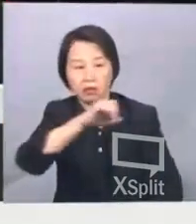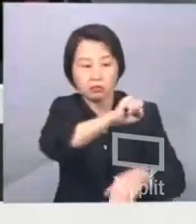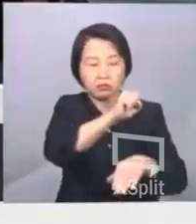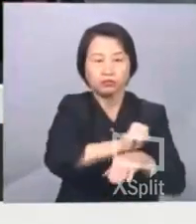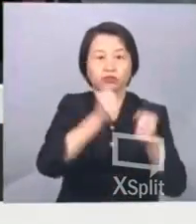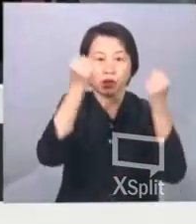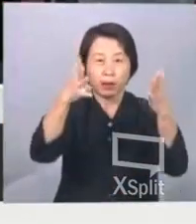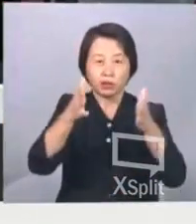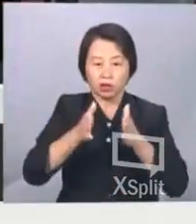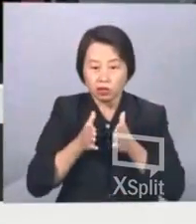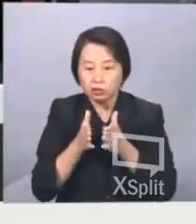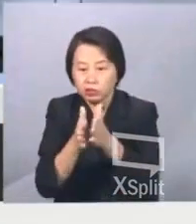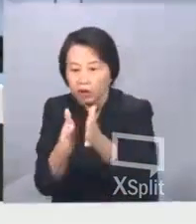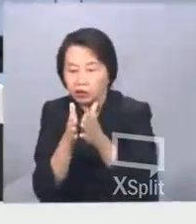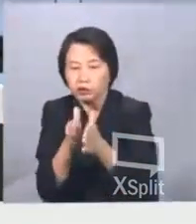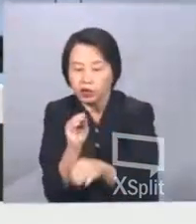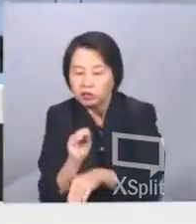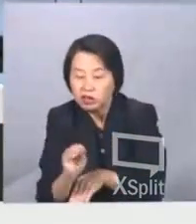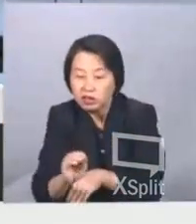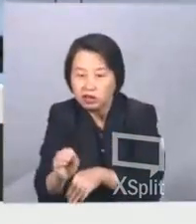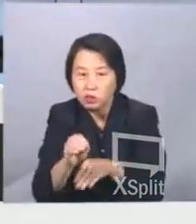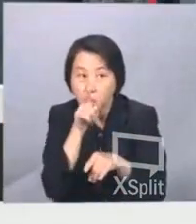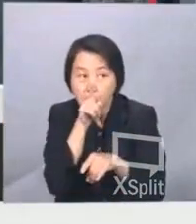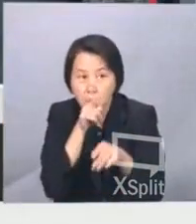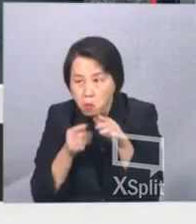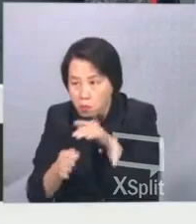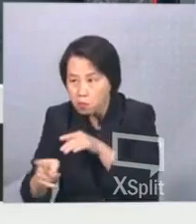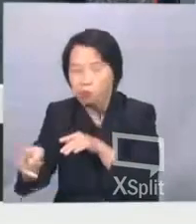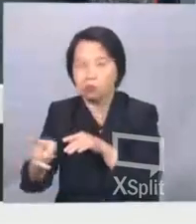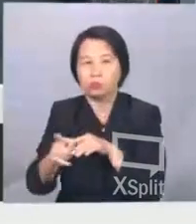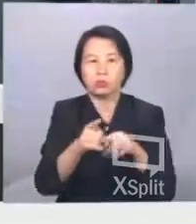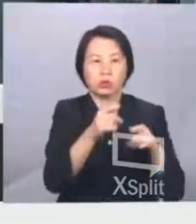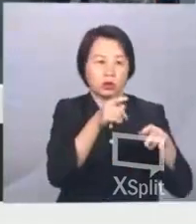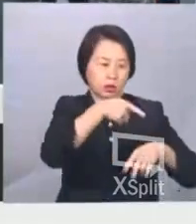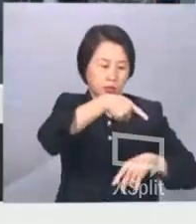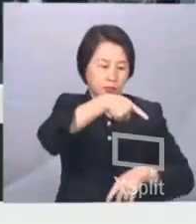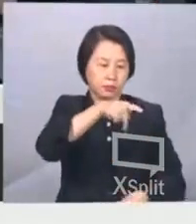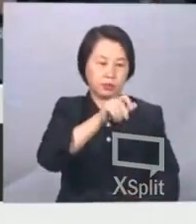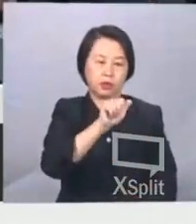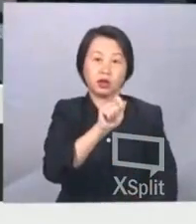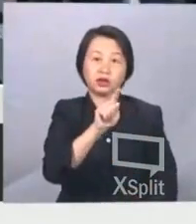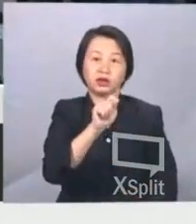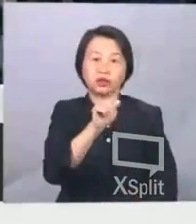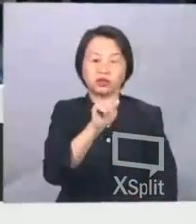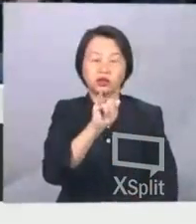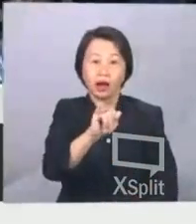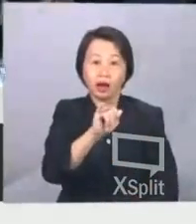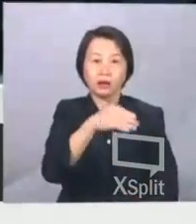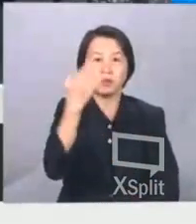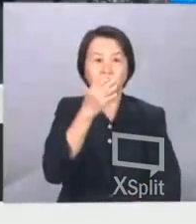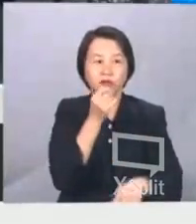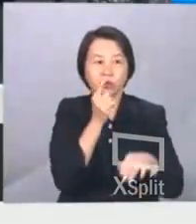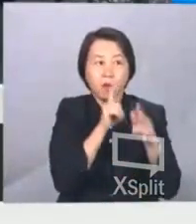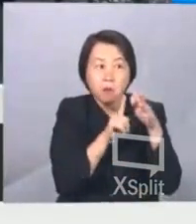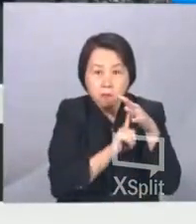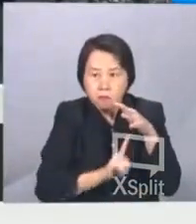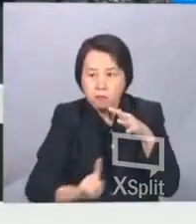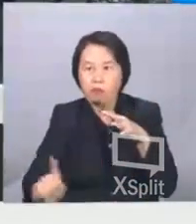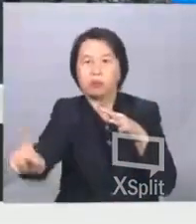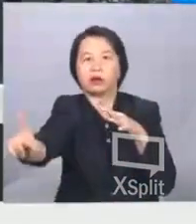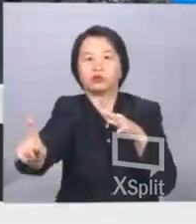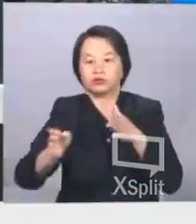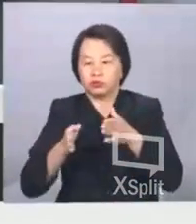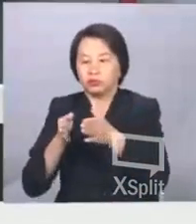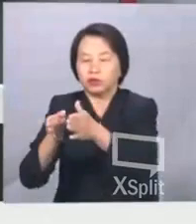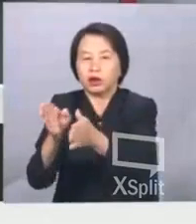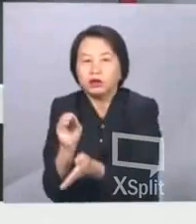lorong-lorong tikus Pendatang Asing Tanpa Izin biasanya bolos menusi lorong-lorong ini